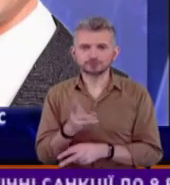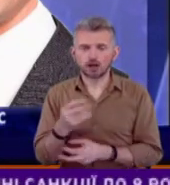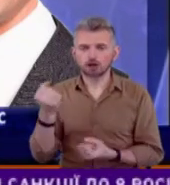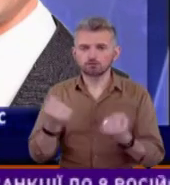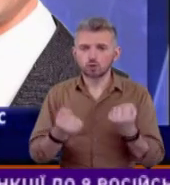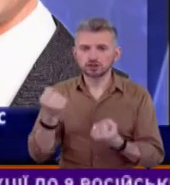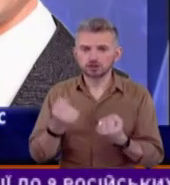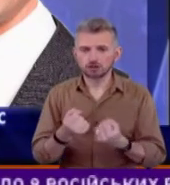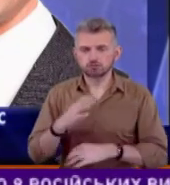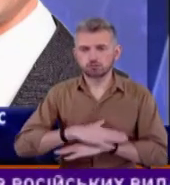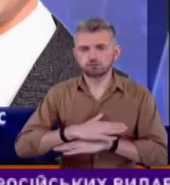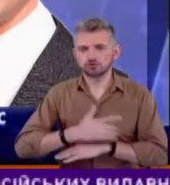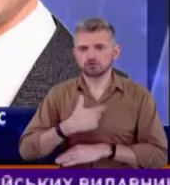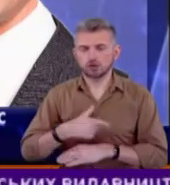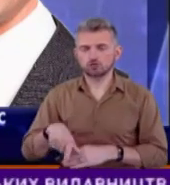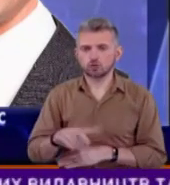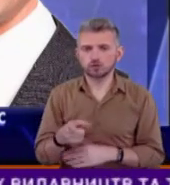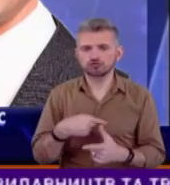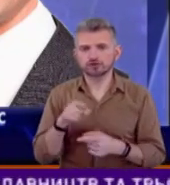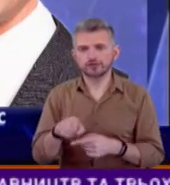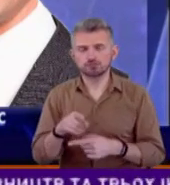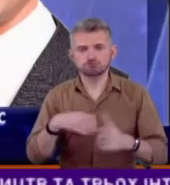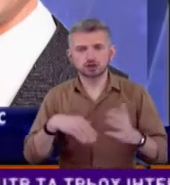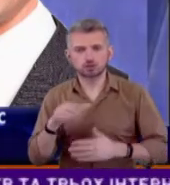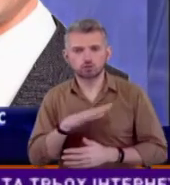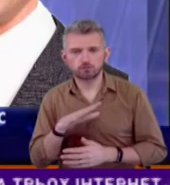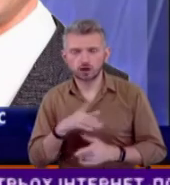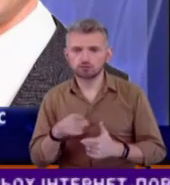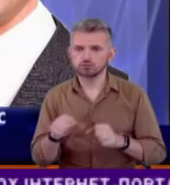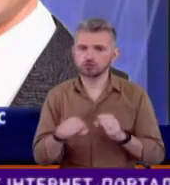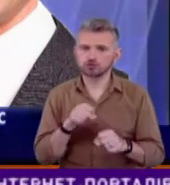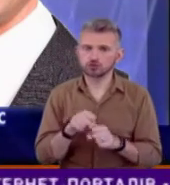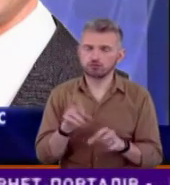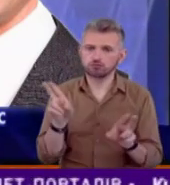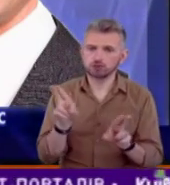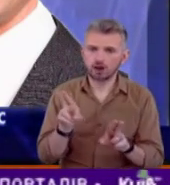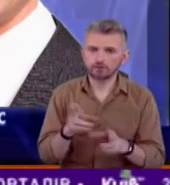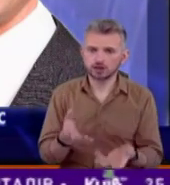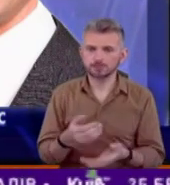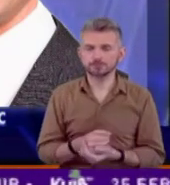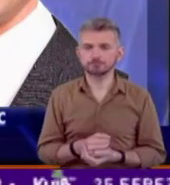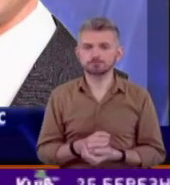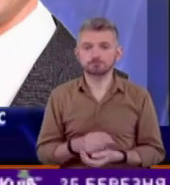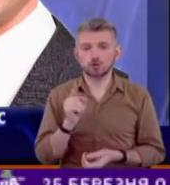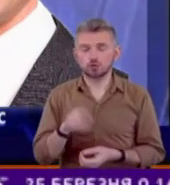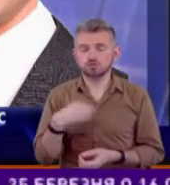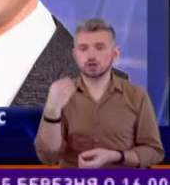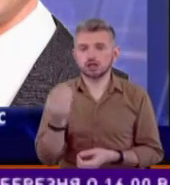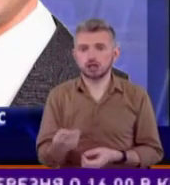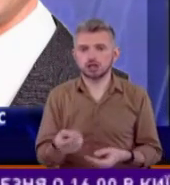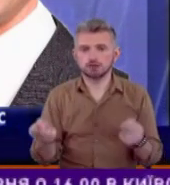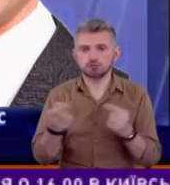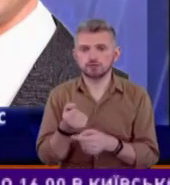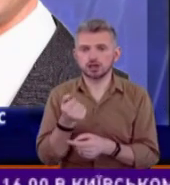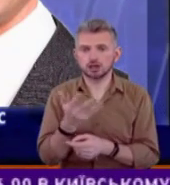водій поводить себе на дорозі. Чи він практикував, чи порушував правила дорожнього руху. І йому надається певна кількість